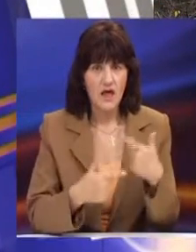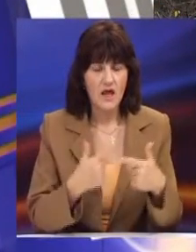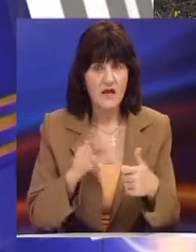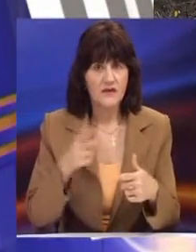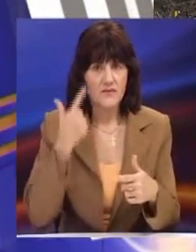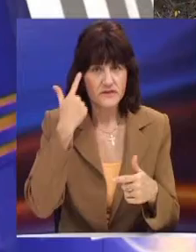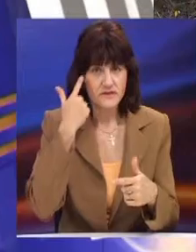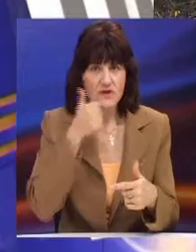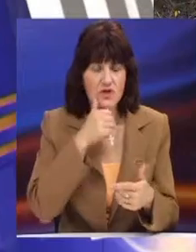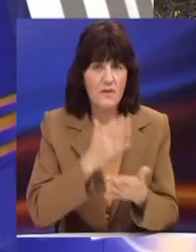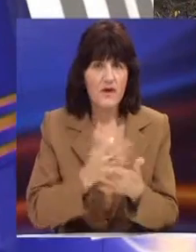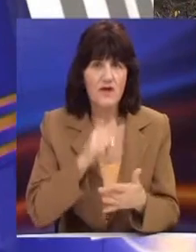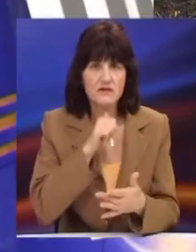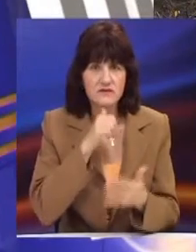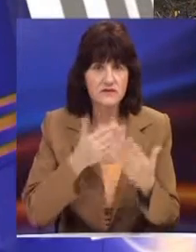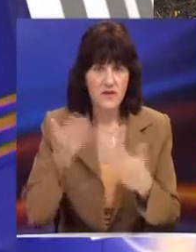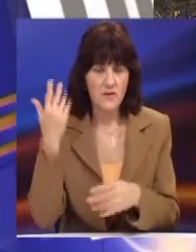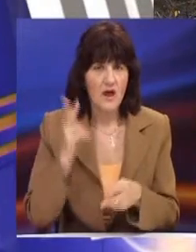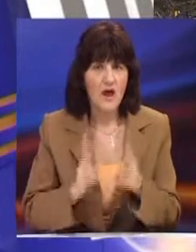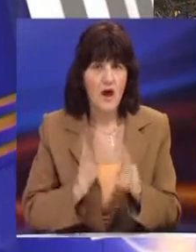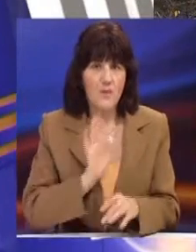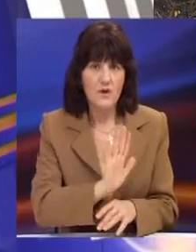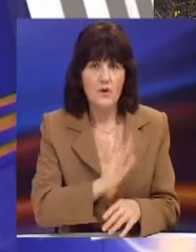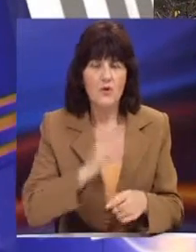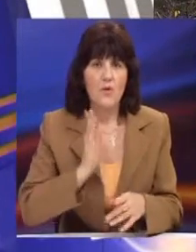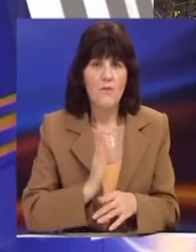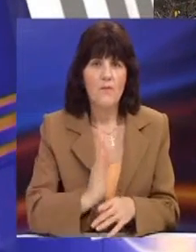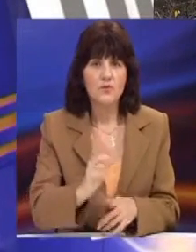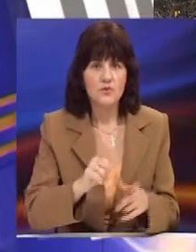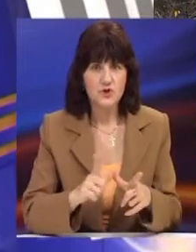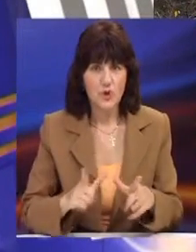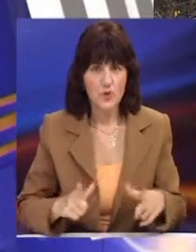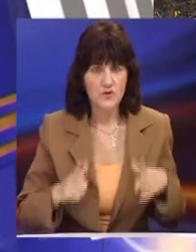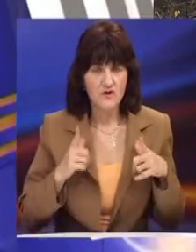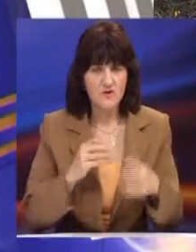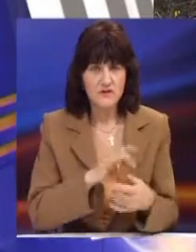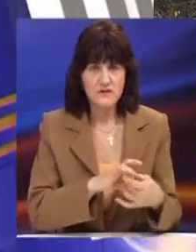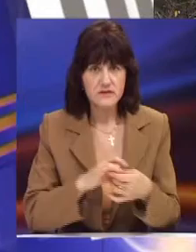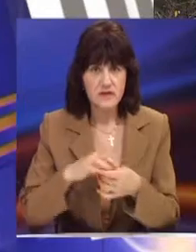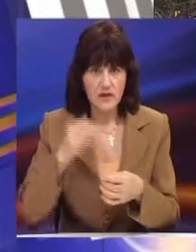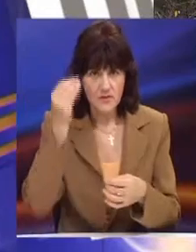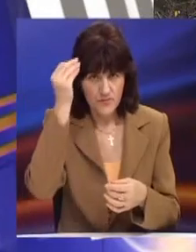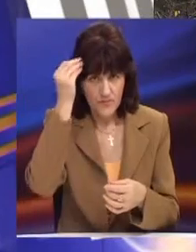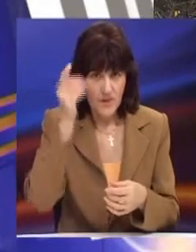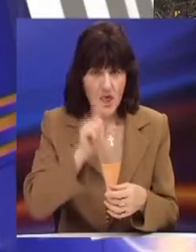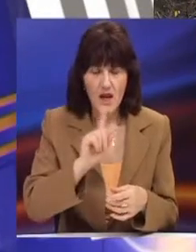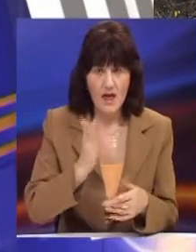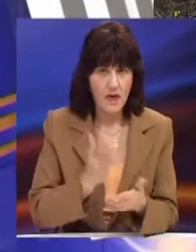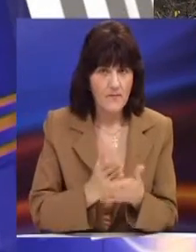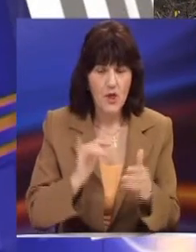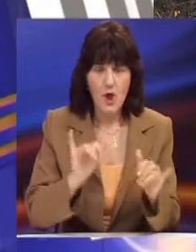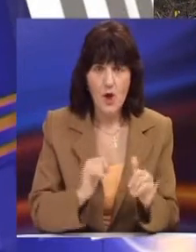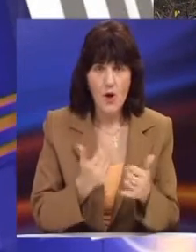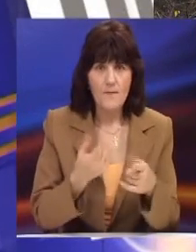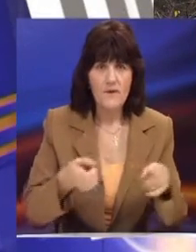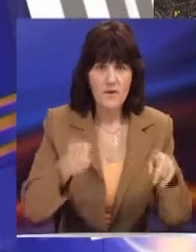upoznaju sa tim nedaćama koji su bile, kako bi i oni u svom budućem životu imali to stalno na umu po onom sistemu da ne bi se opet